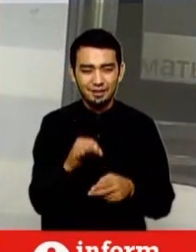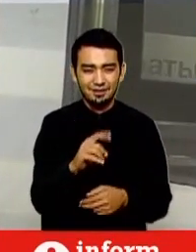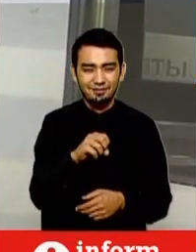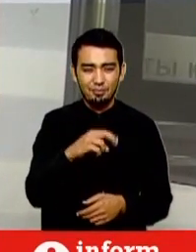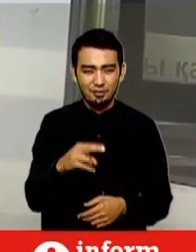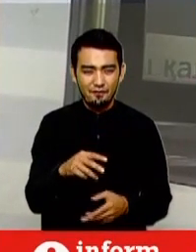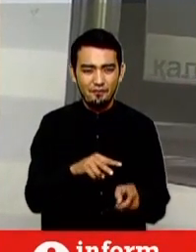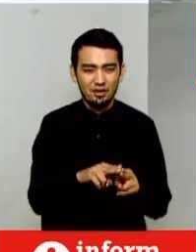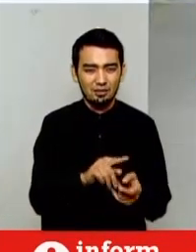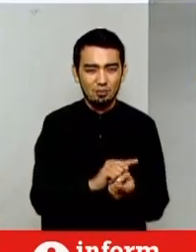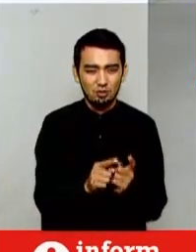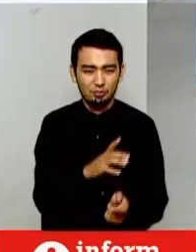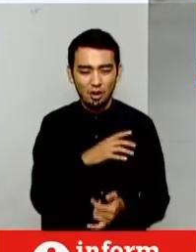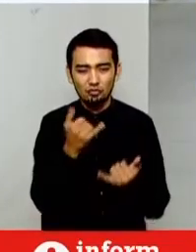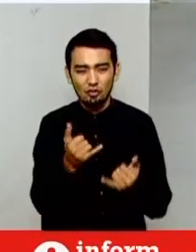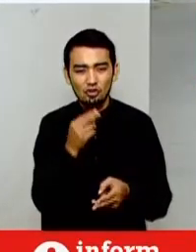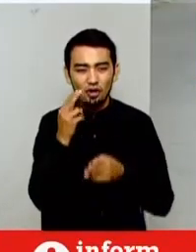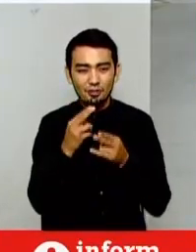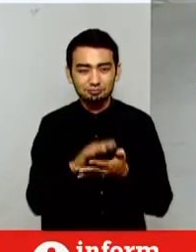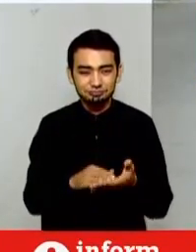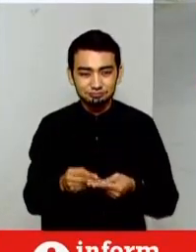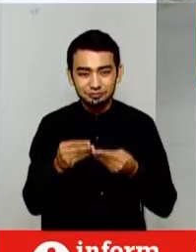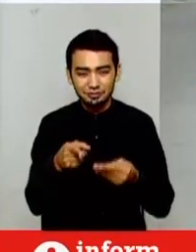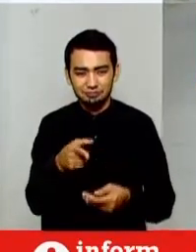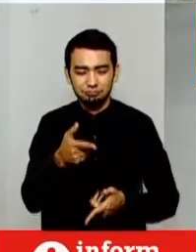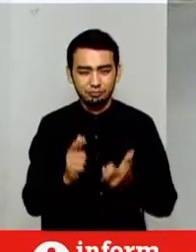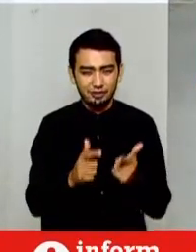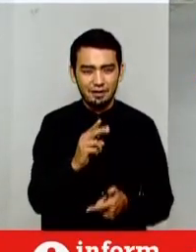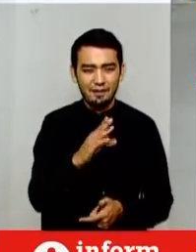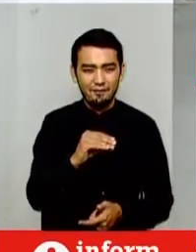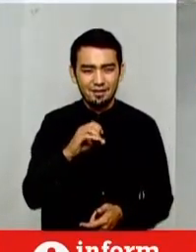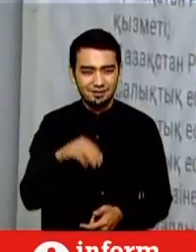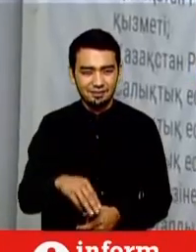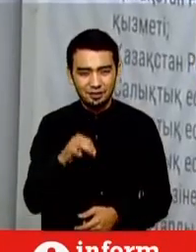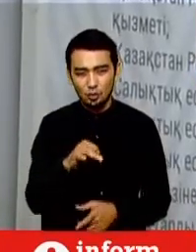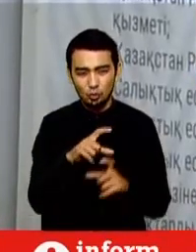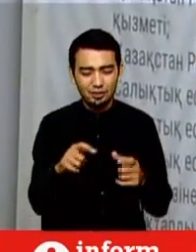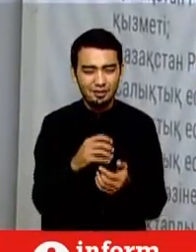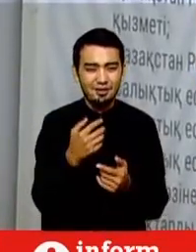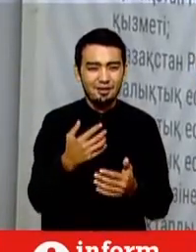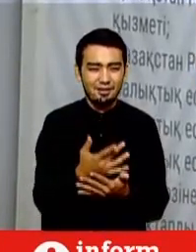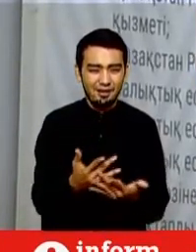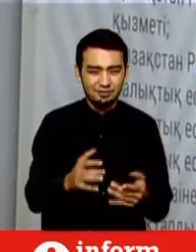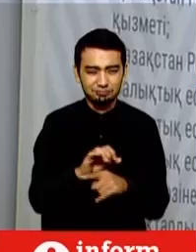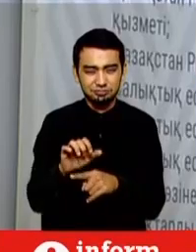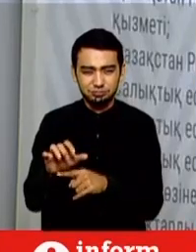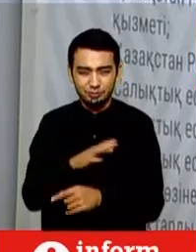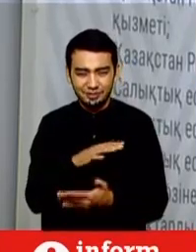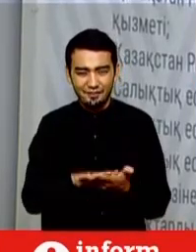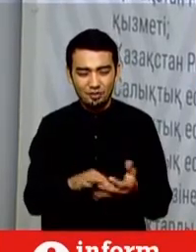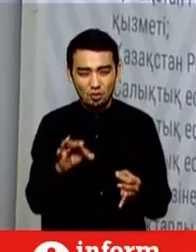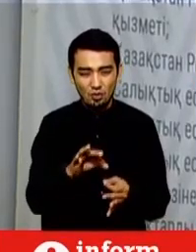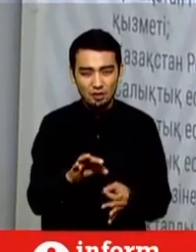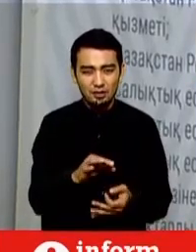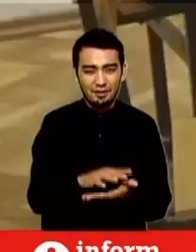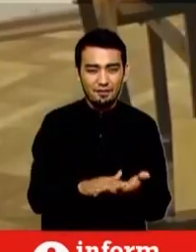вред, говорят эксперты. Сегодня подать жалобу – это настоящий квест. Пока граждан отправляют по разным инстанциям, сроки подачи заявления в